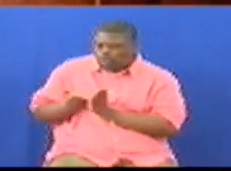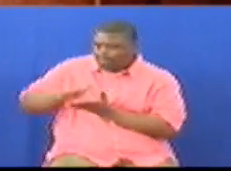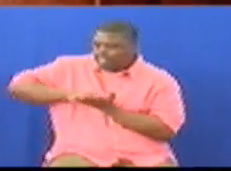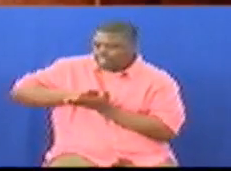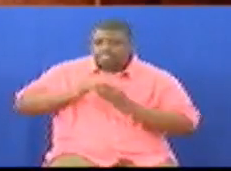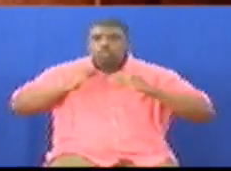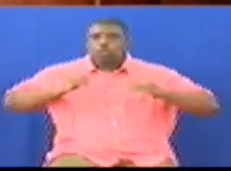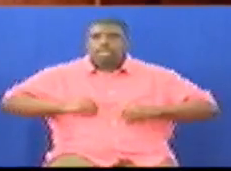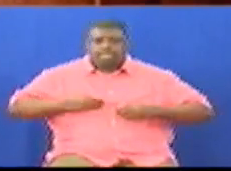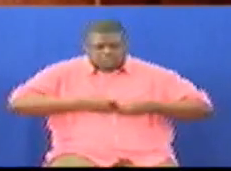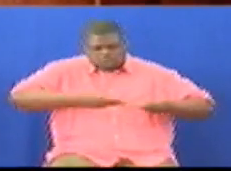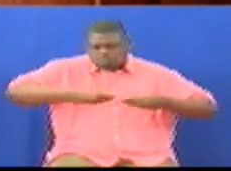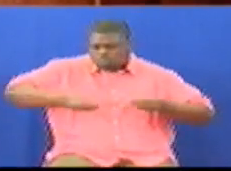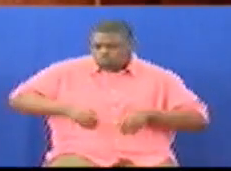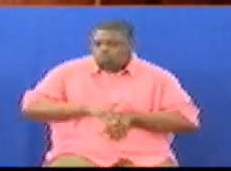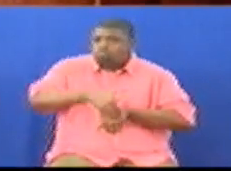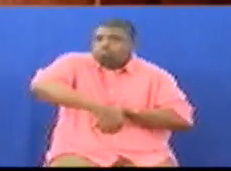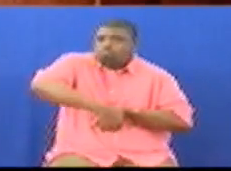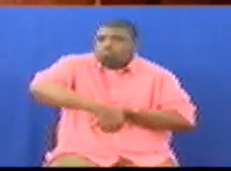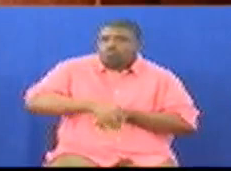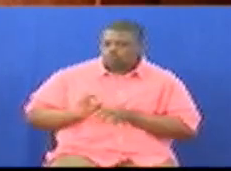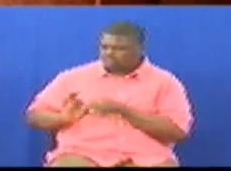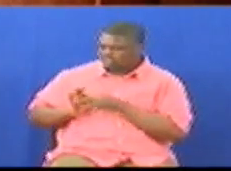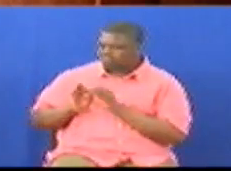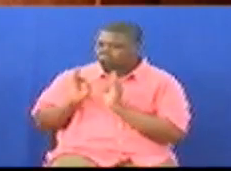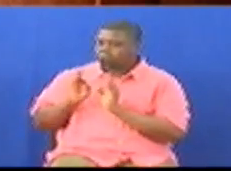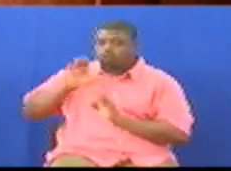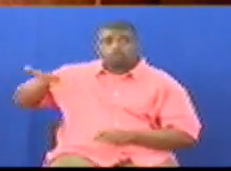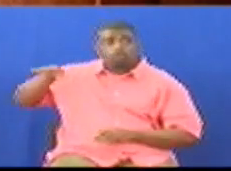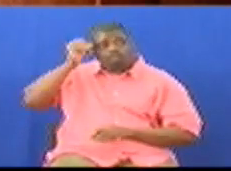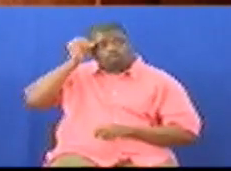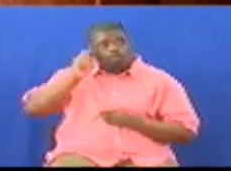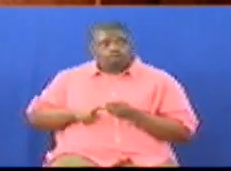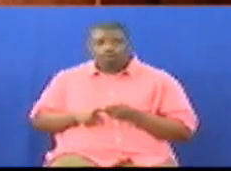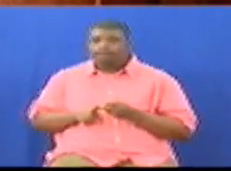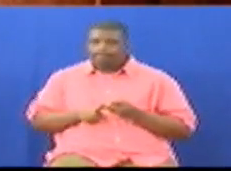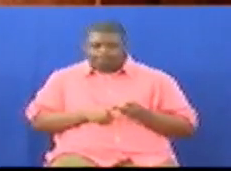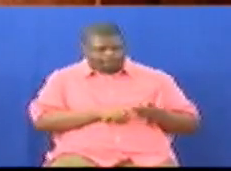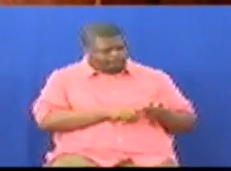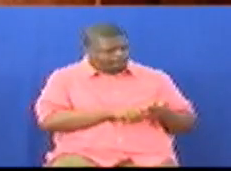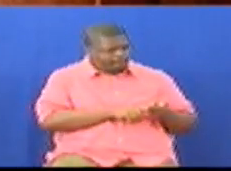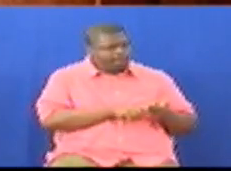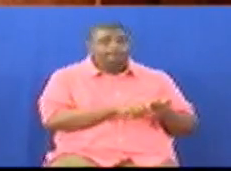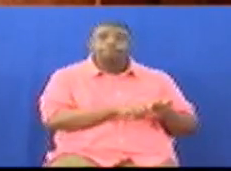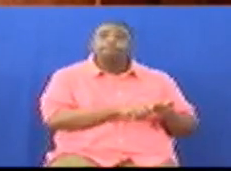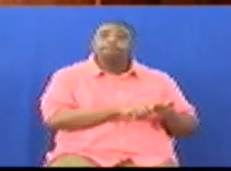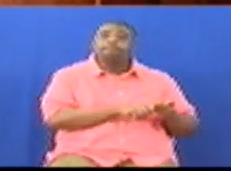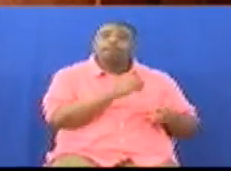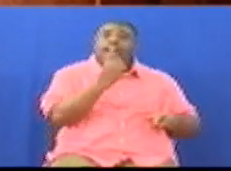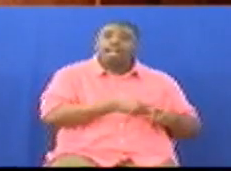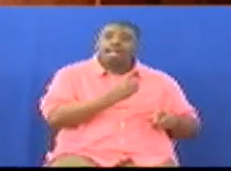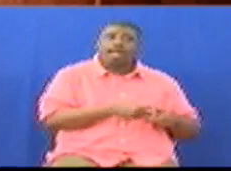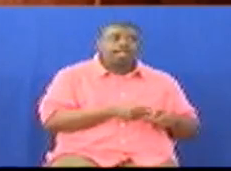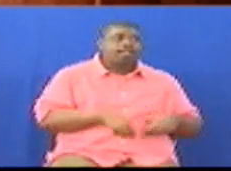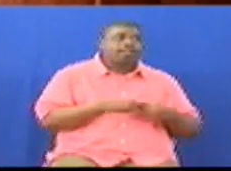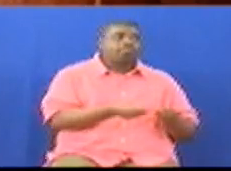kuwawezesha kushiriki kamilifu katika masomo. Miongoni mwa halmashauri zilizofanya vizuri ni za mkoa wa Mara ambao katika mwaka wa fedha 2019 zilitoa